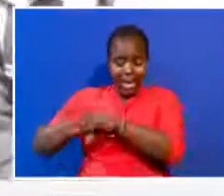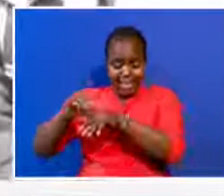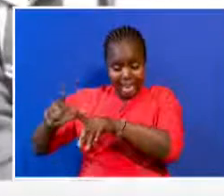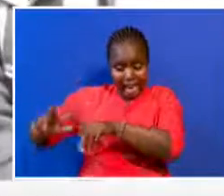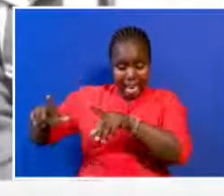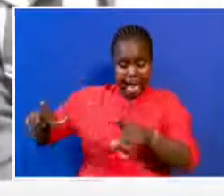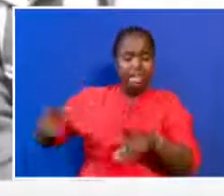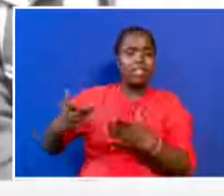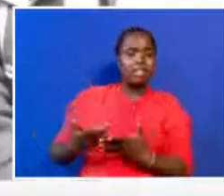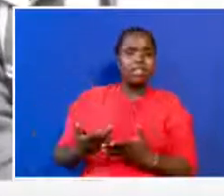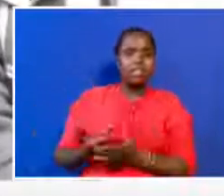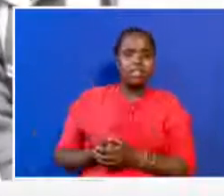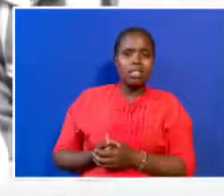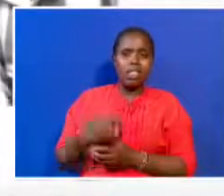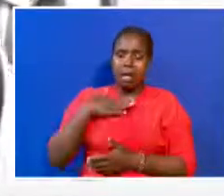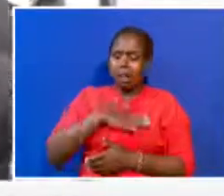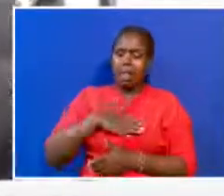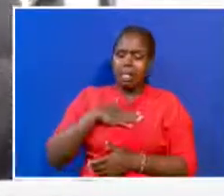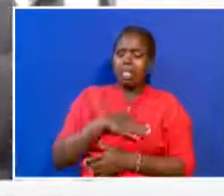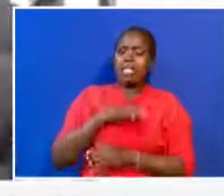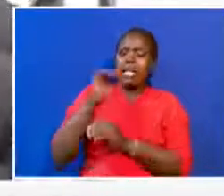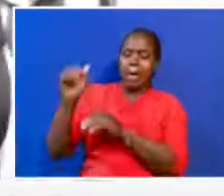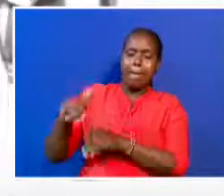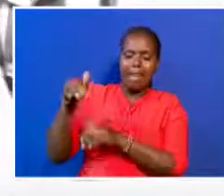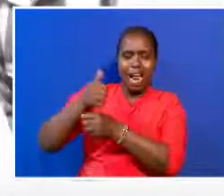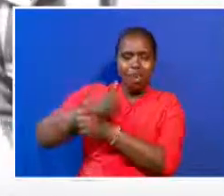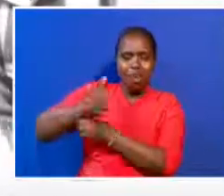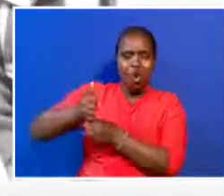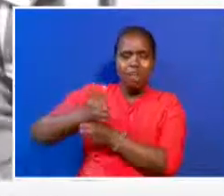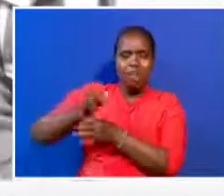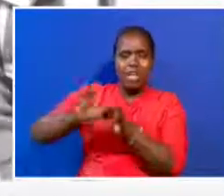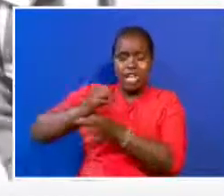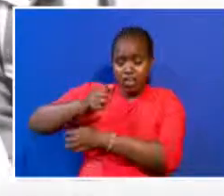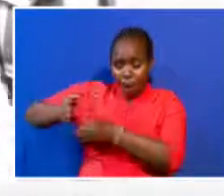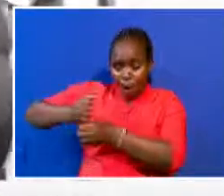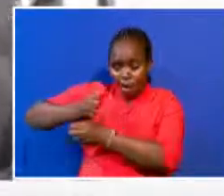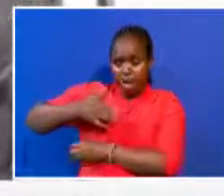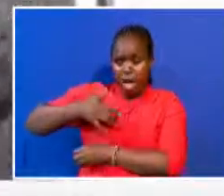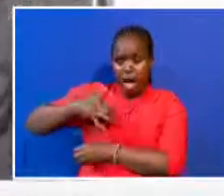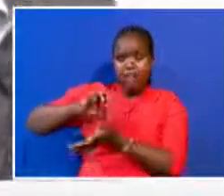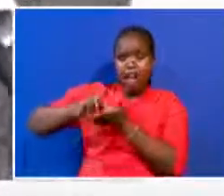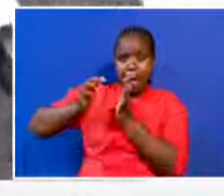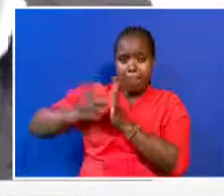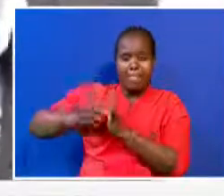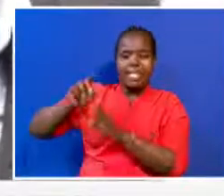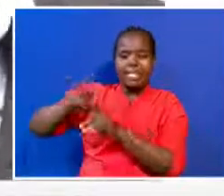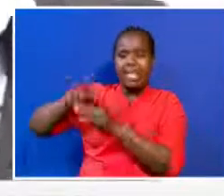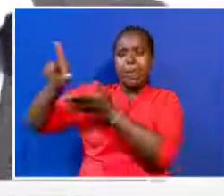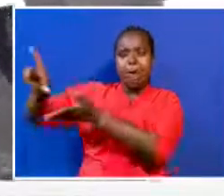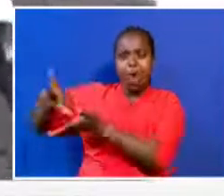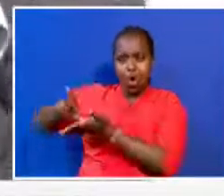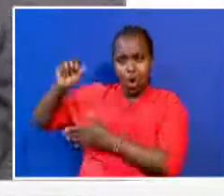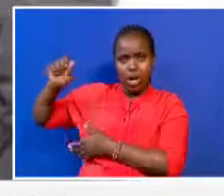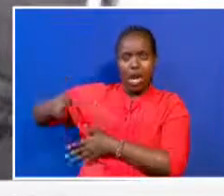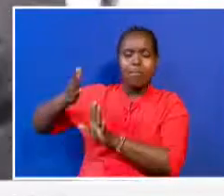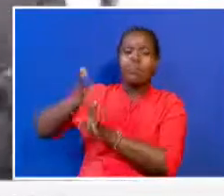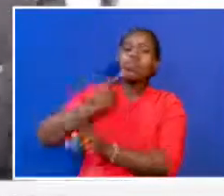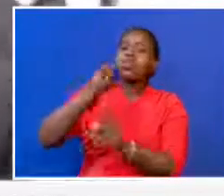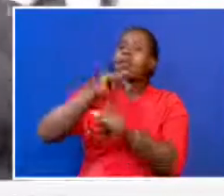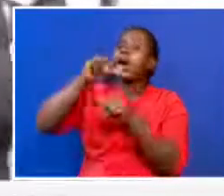yako, weka miti ya kahawa. Ukiwa na miti ya kahawa utaenda upewe hata loan. Tumesema mambo ya